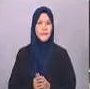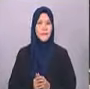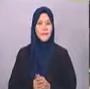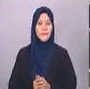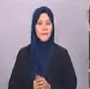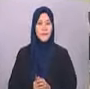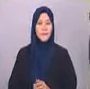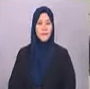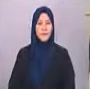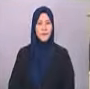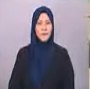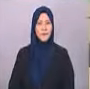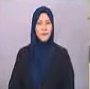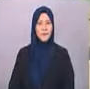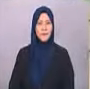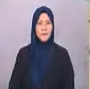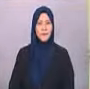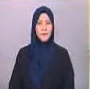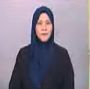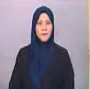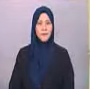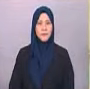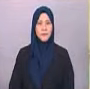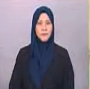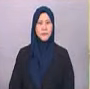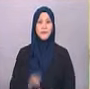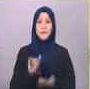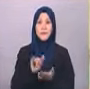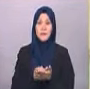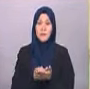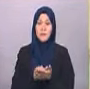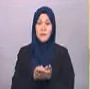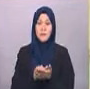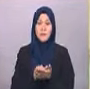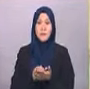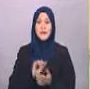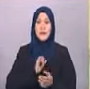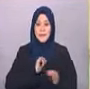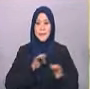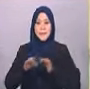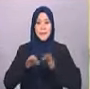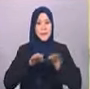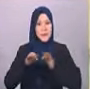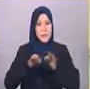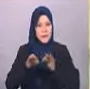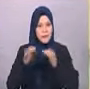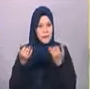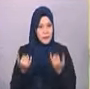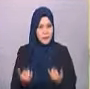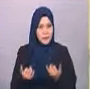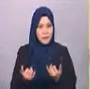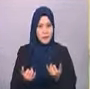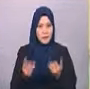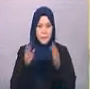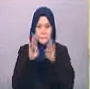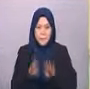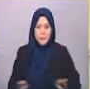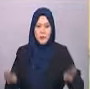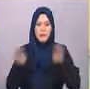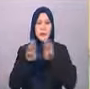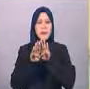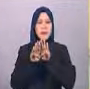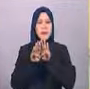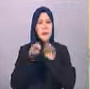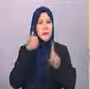Hai porno itu saya enak perjelaskan disini bahwa berita-berita